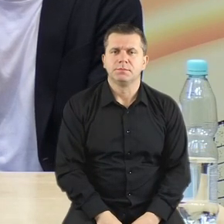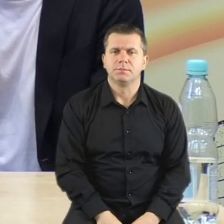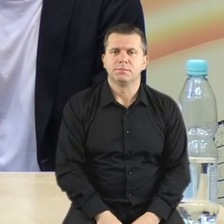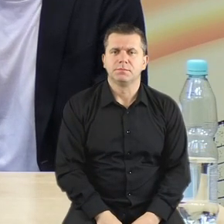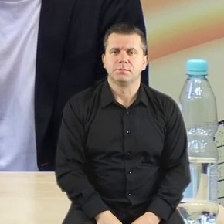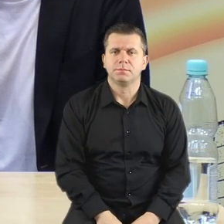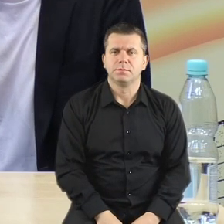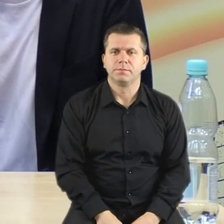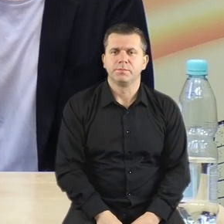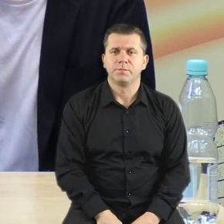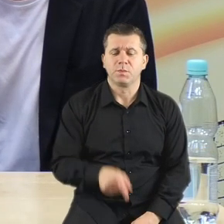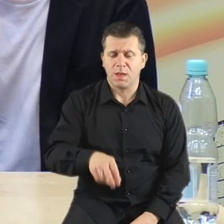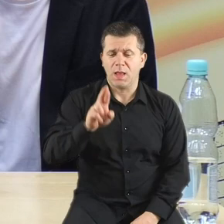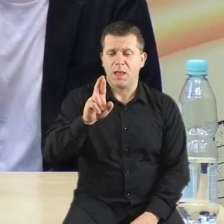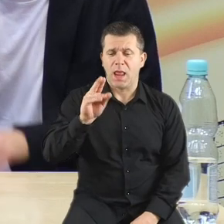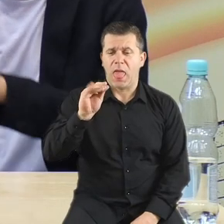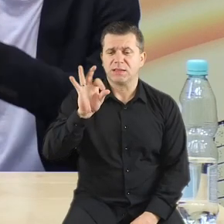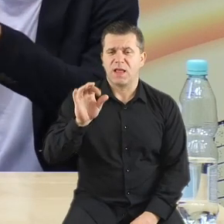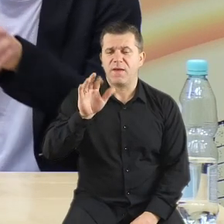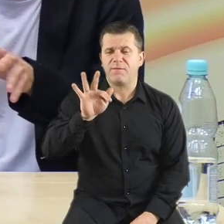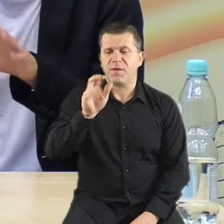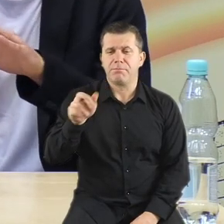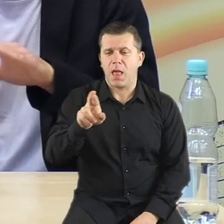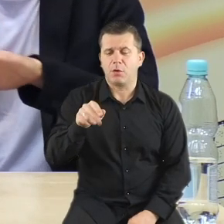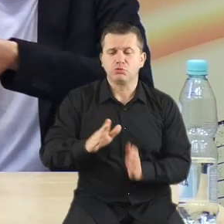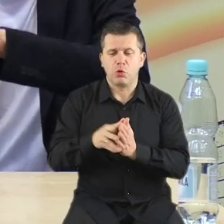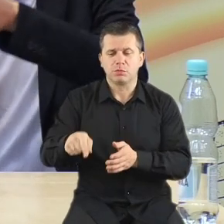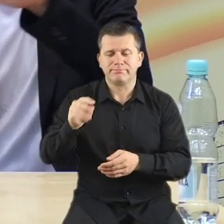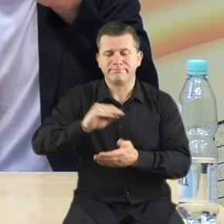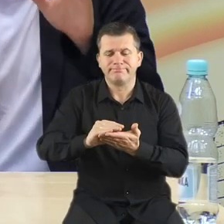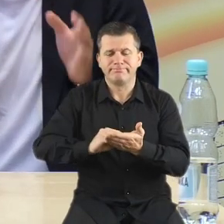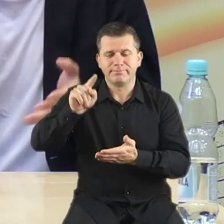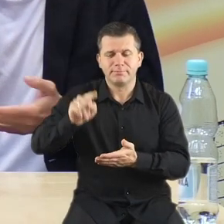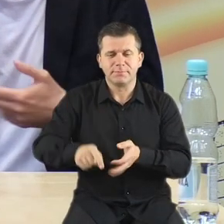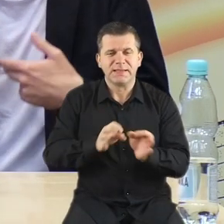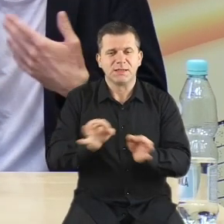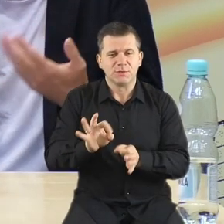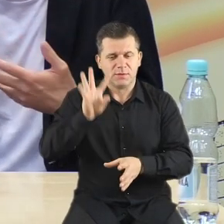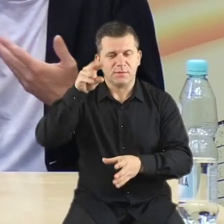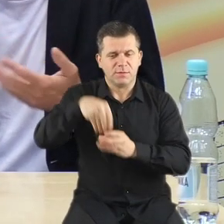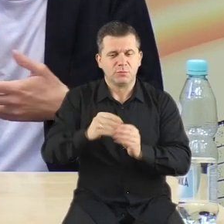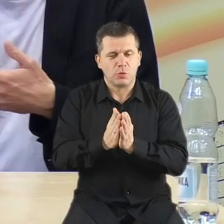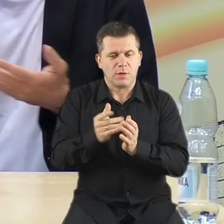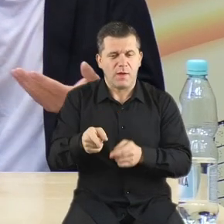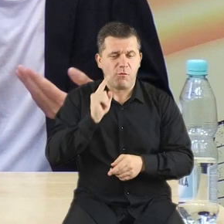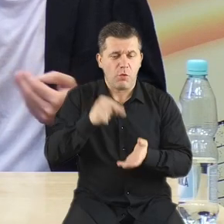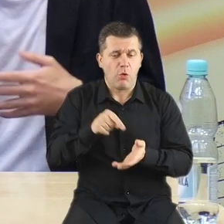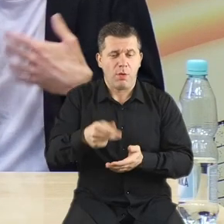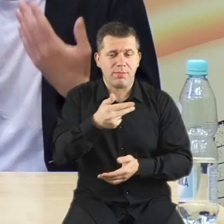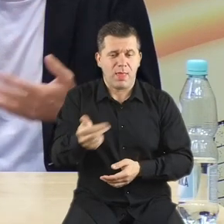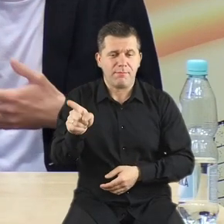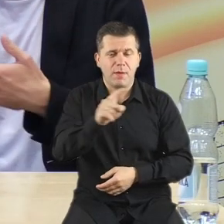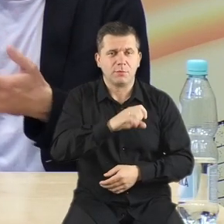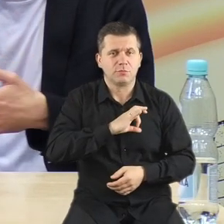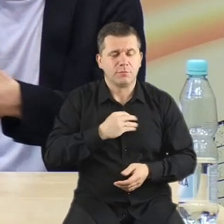No i o tym gdzieś też jest właśnie Rise Fiber. To jest jakby rama, to co powiedziałem, to jest rama tej historii, którą musiałem wypełnić